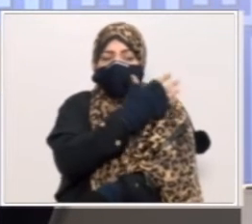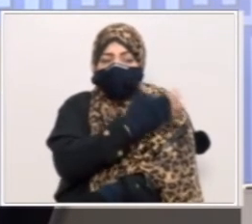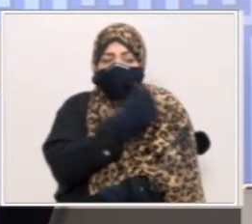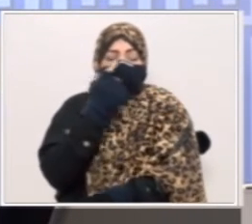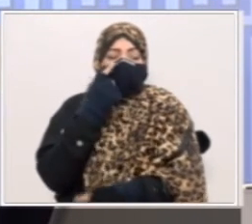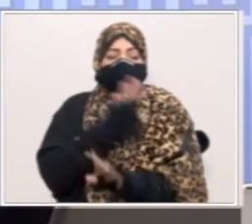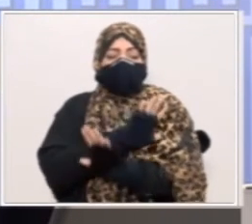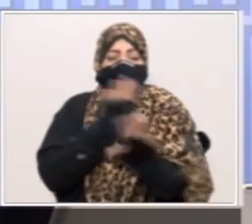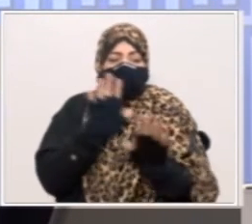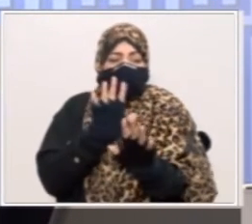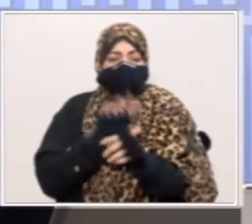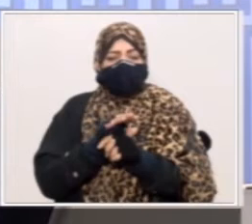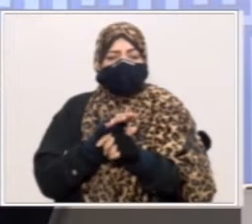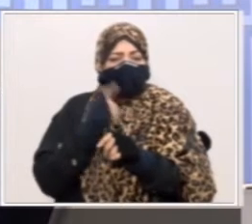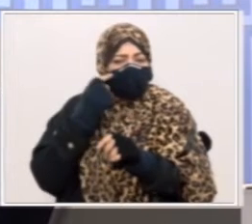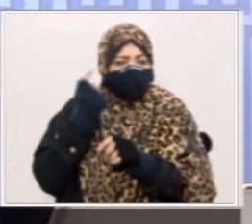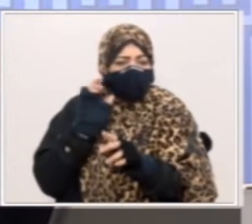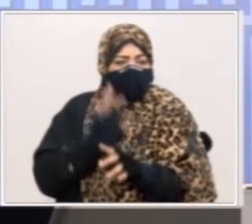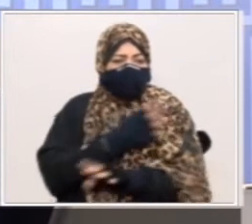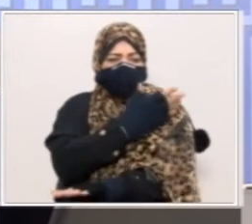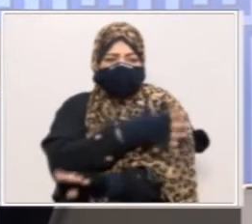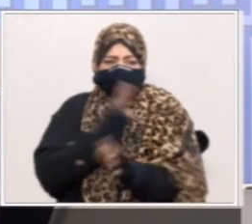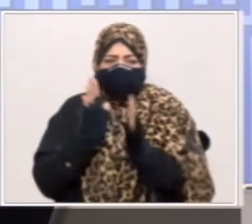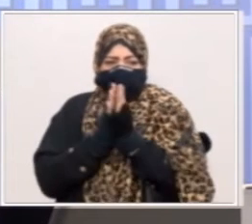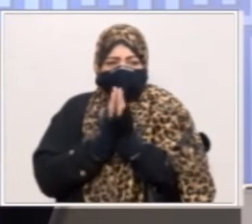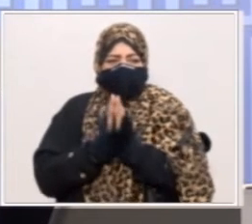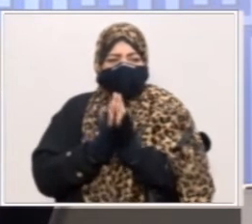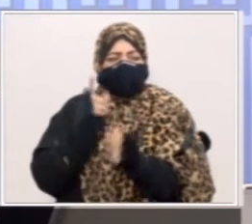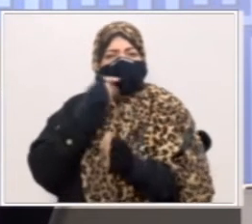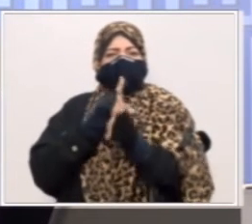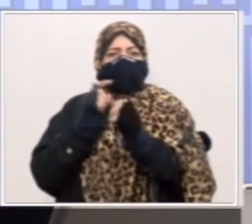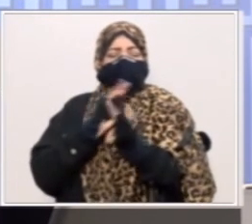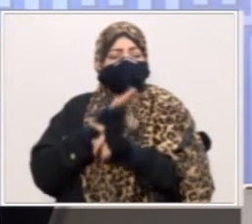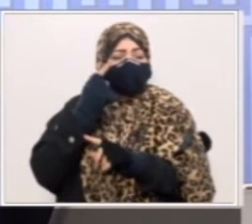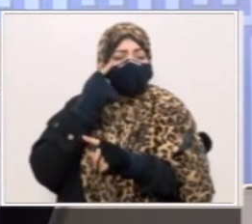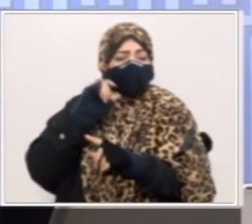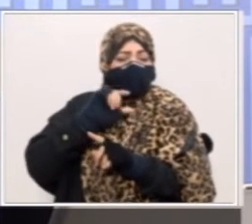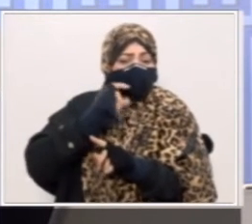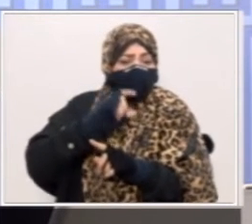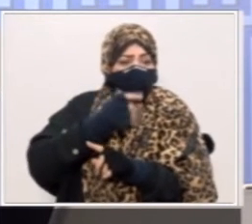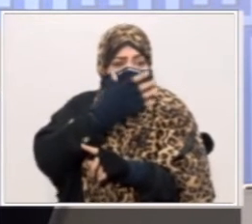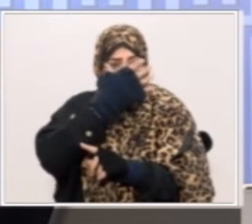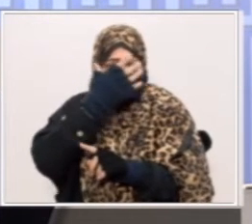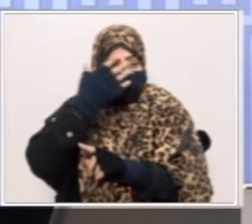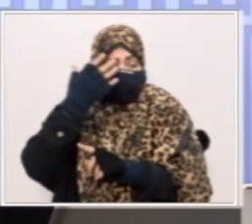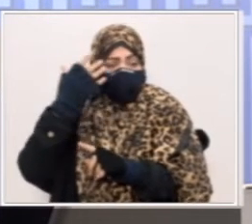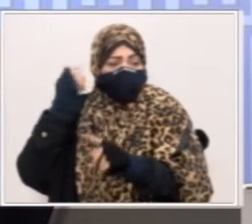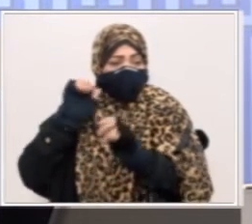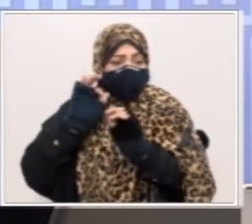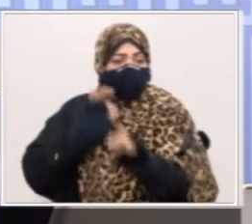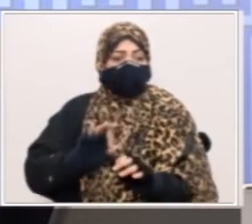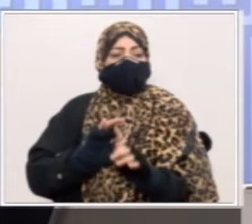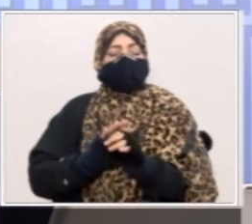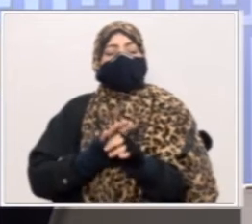منها. فإن الله عز وجل يملي له، فإن تاب تاب الله عز وجل عليه، وإن لم يتب أخذه.